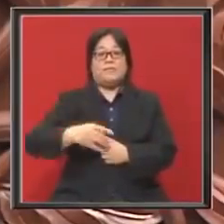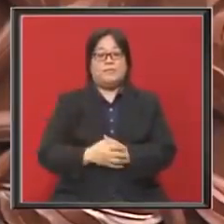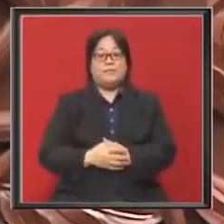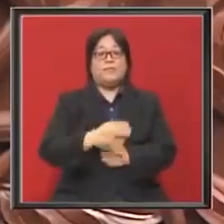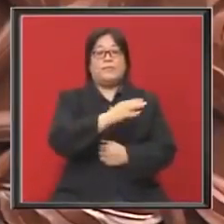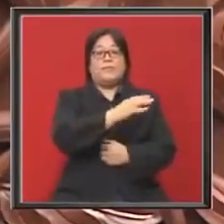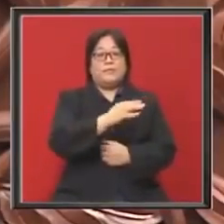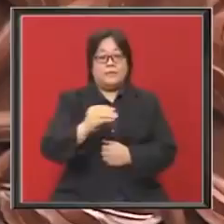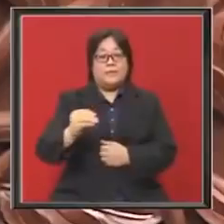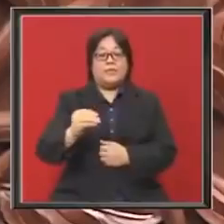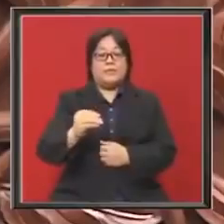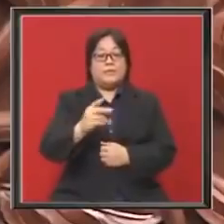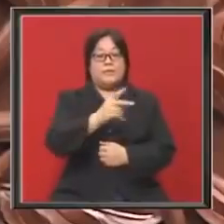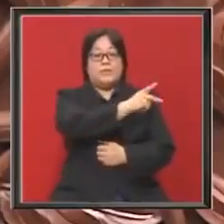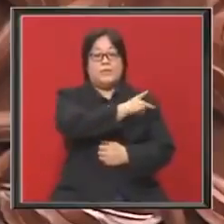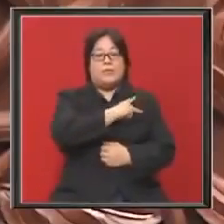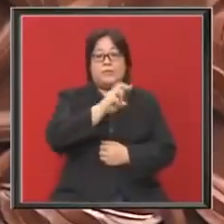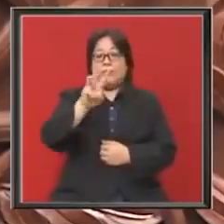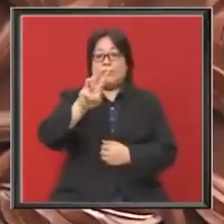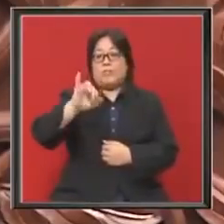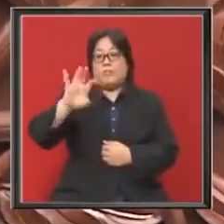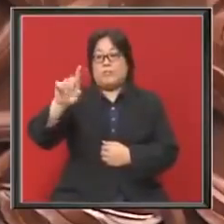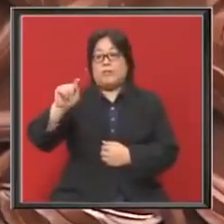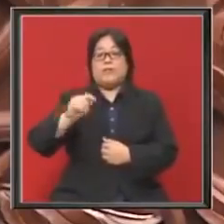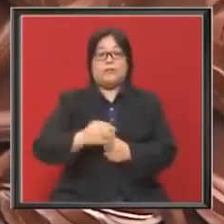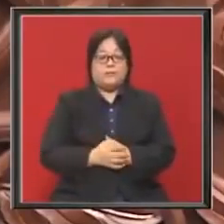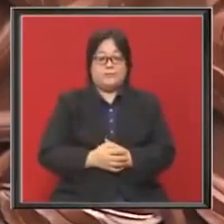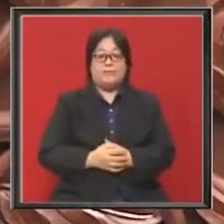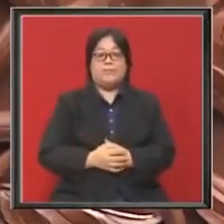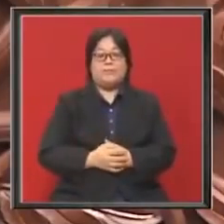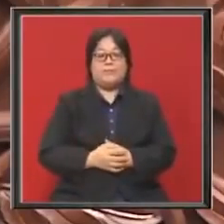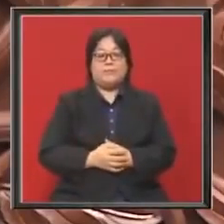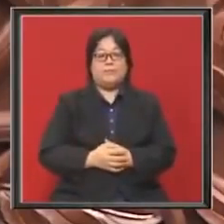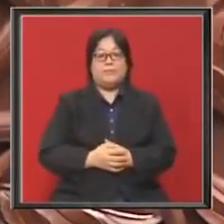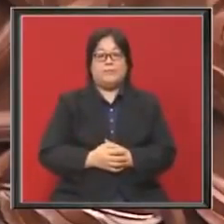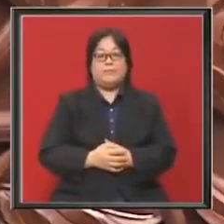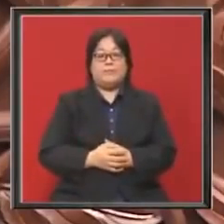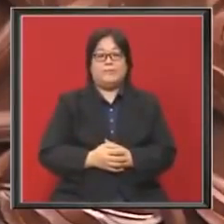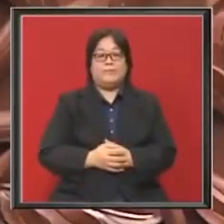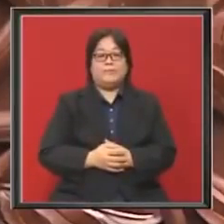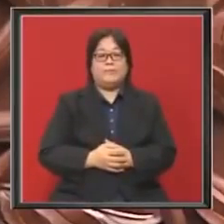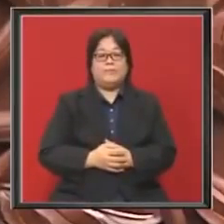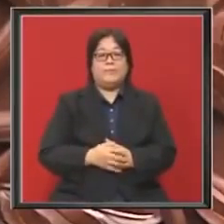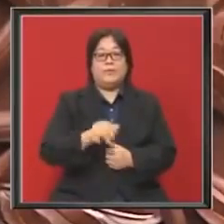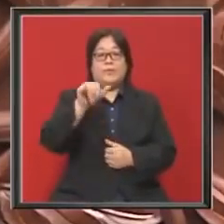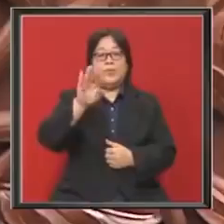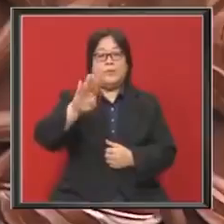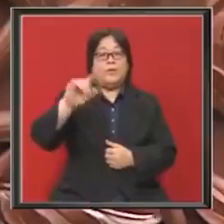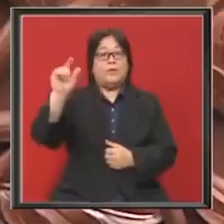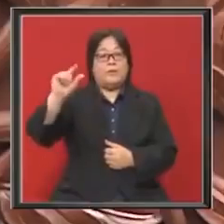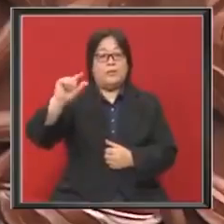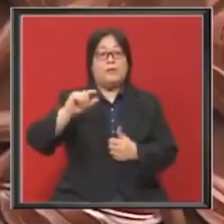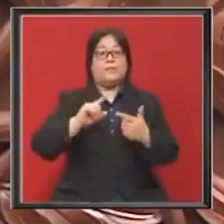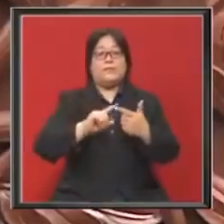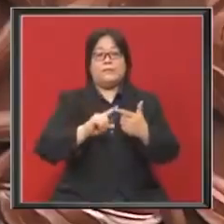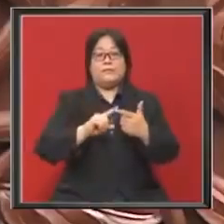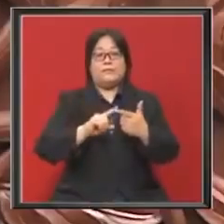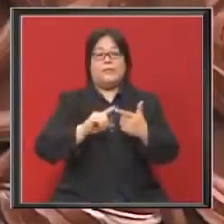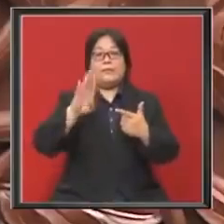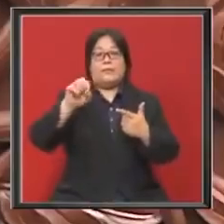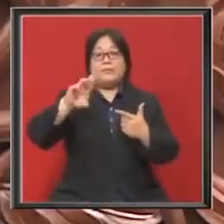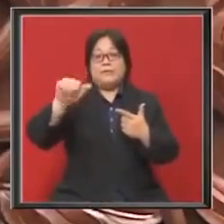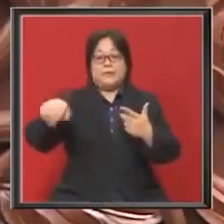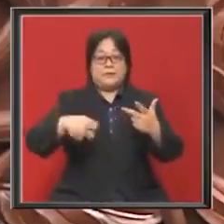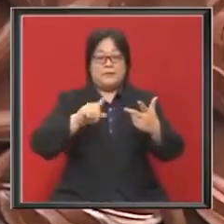dan dihadiri ketua ketua with seperti berikut yang rumah Gombak yang